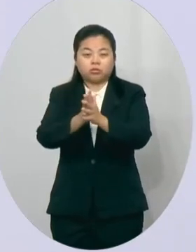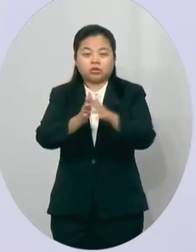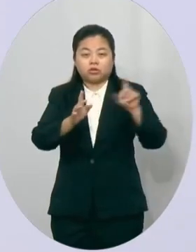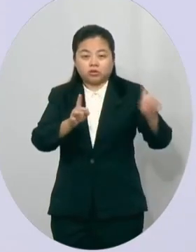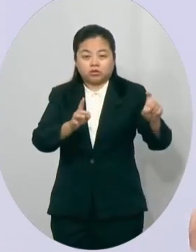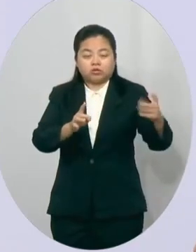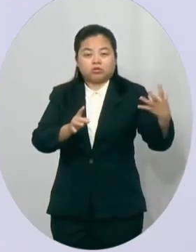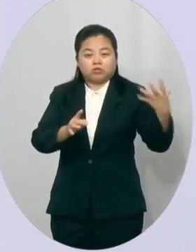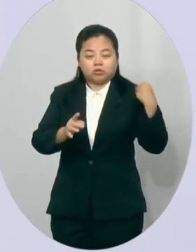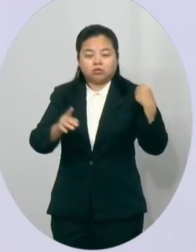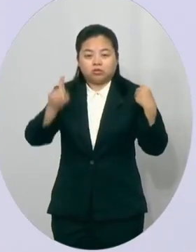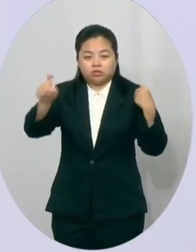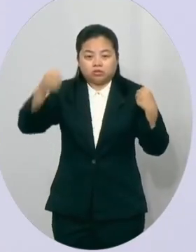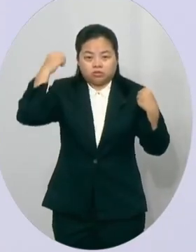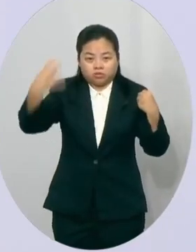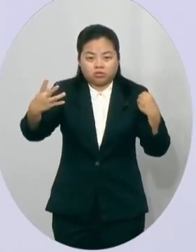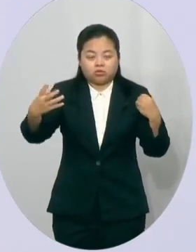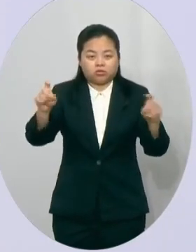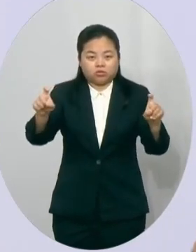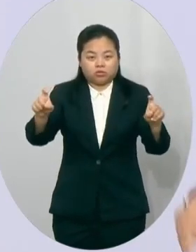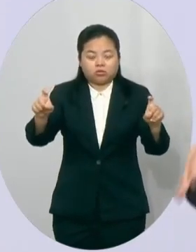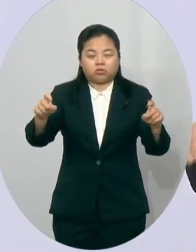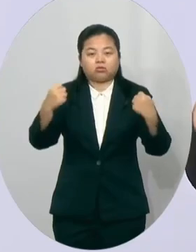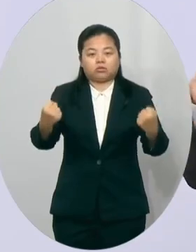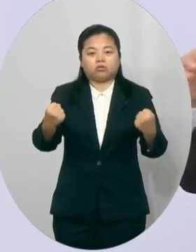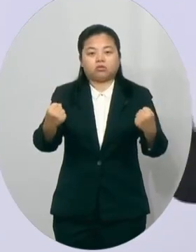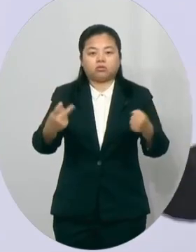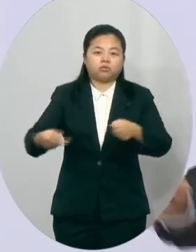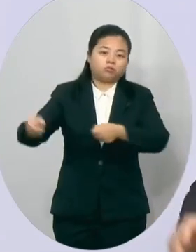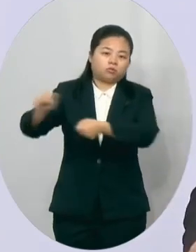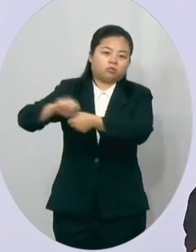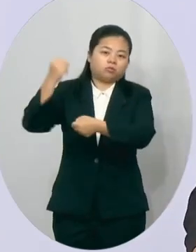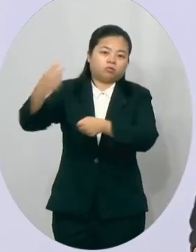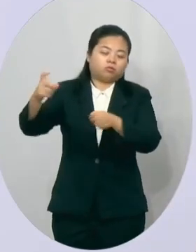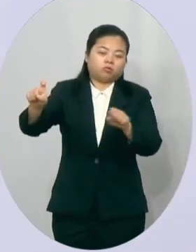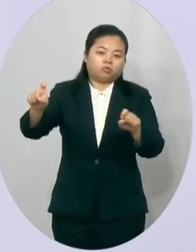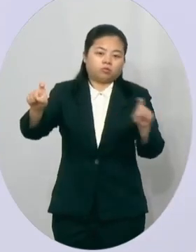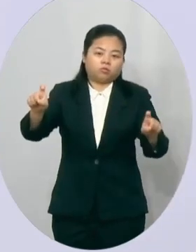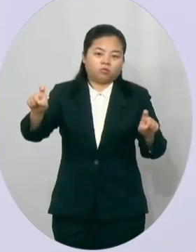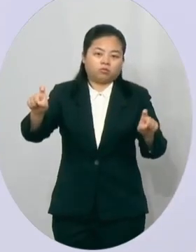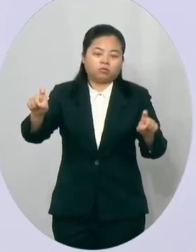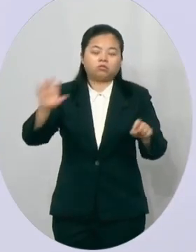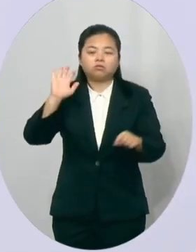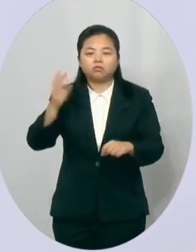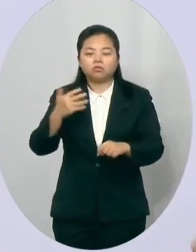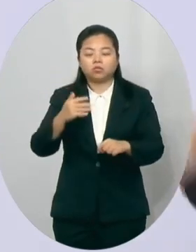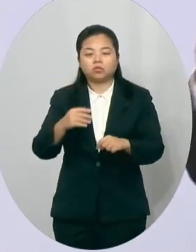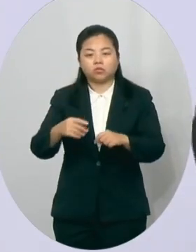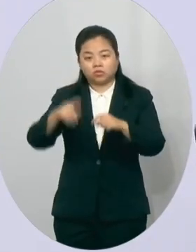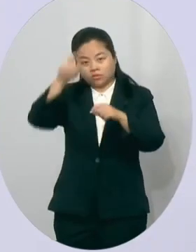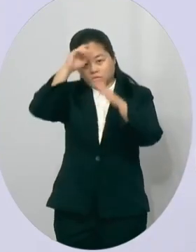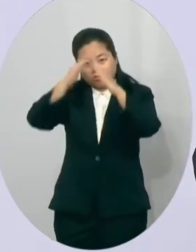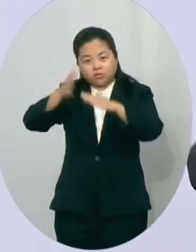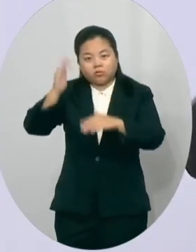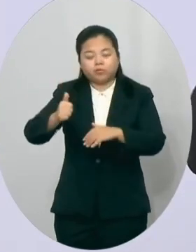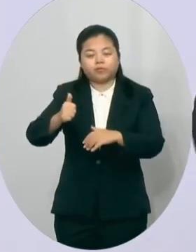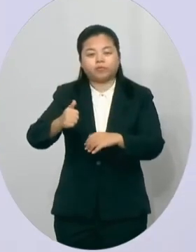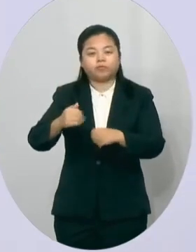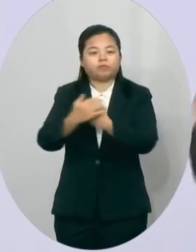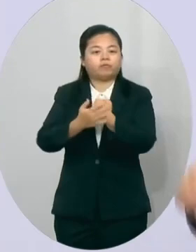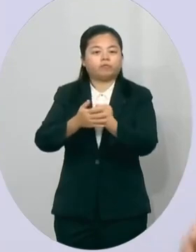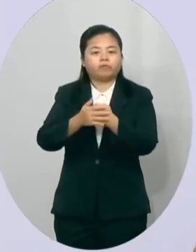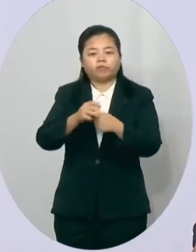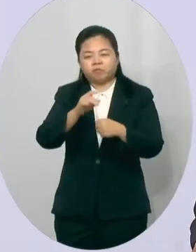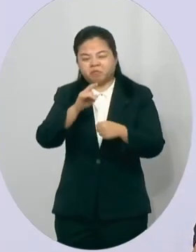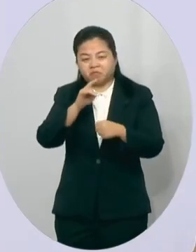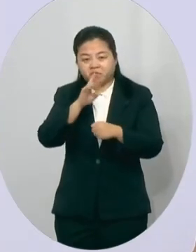10部原来的燃煤机组通通在，又增加了10部燃气机组。可是卢秀燕守护我们台中，据